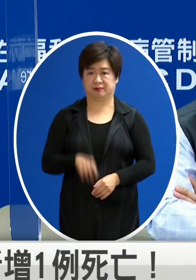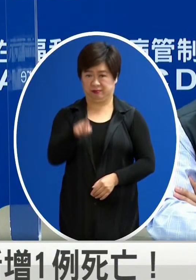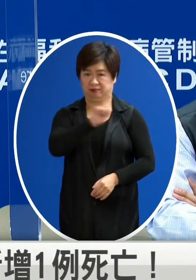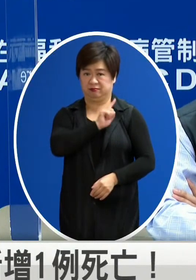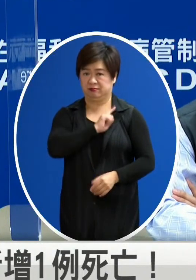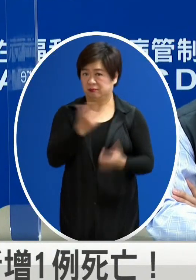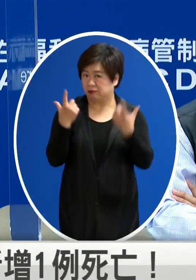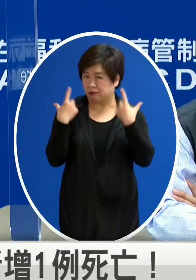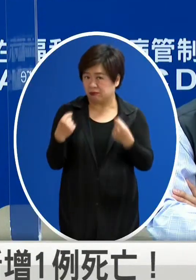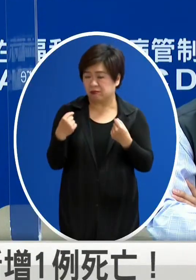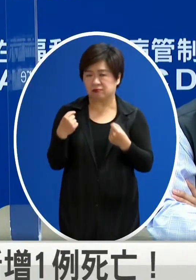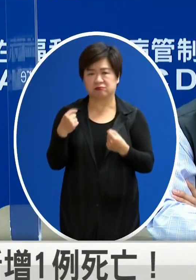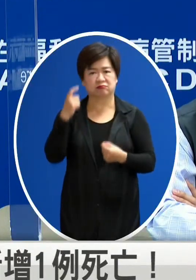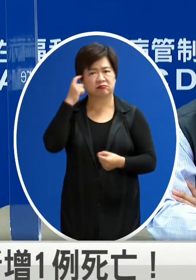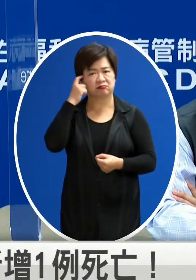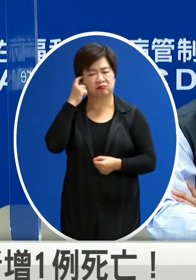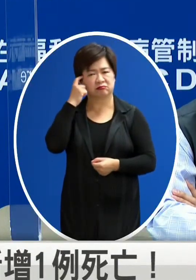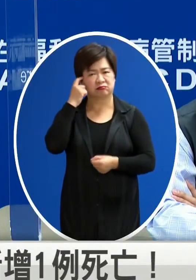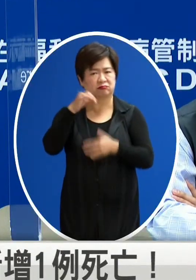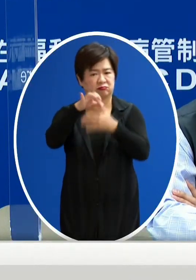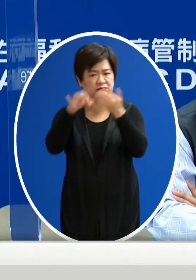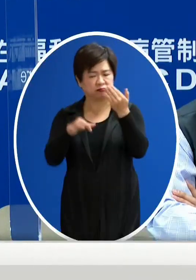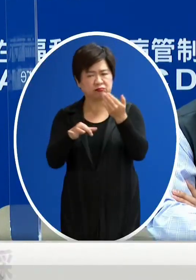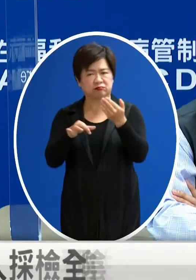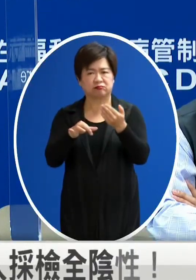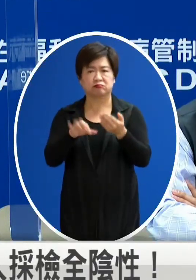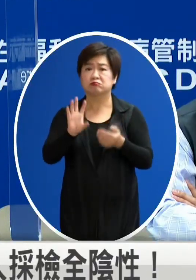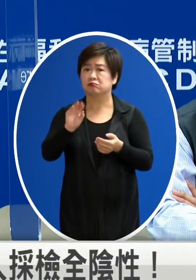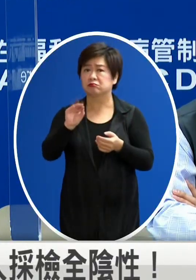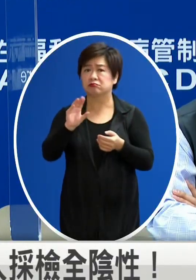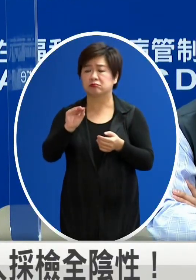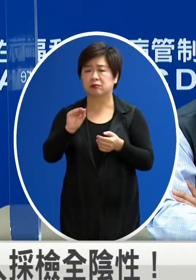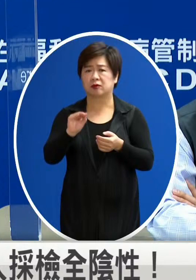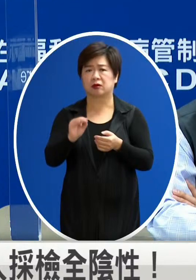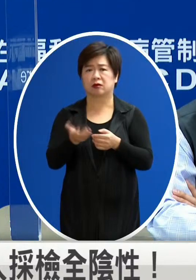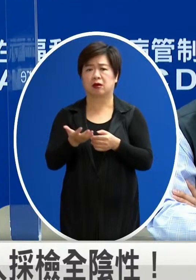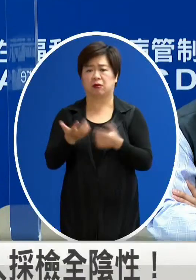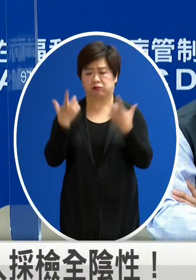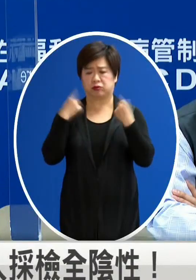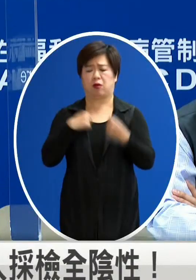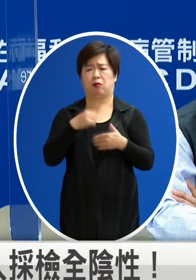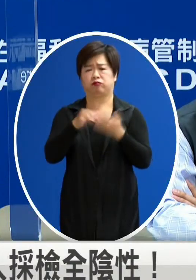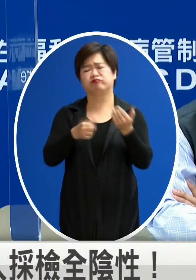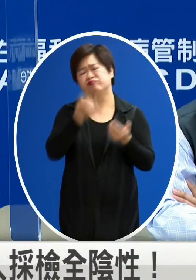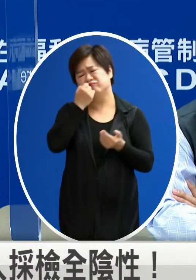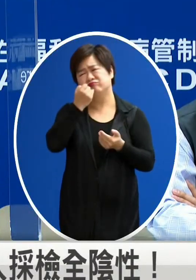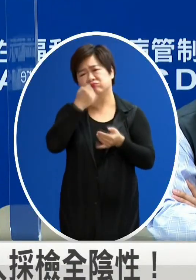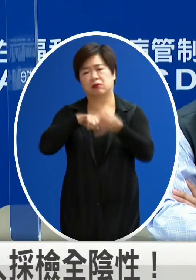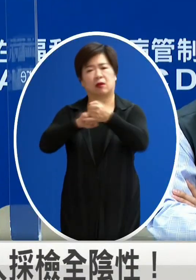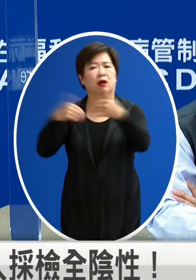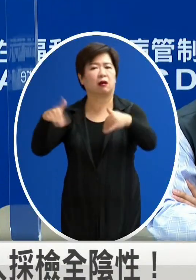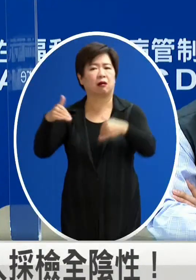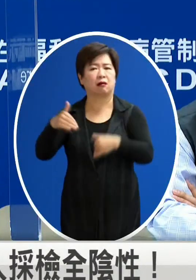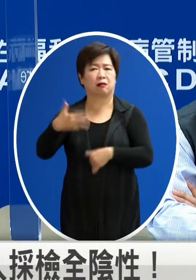来哈，就是说你有符合这样的一个资格，但你没有去预约的哈，未完成预约，那